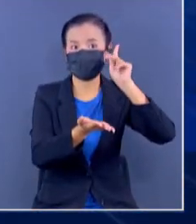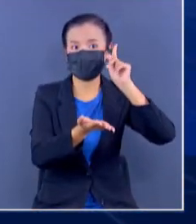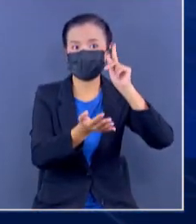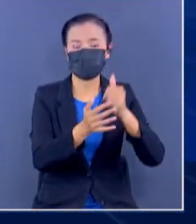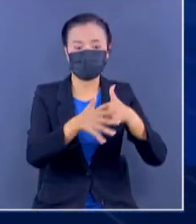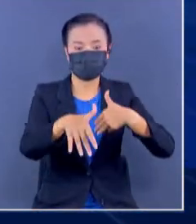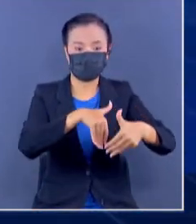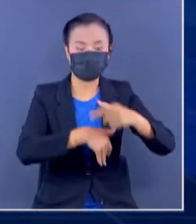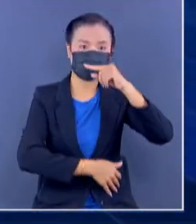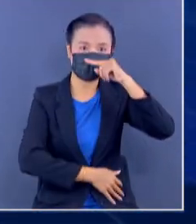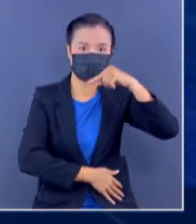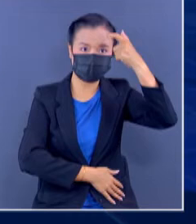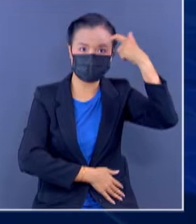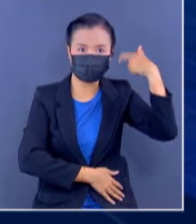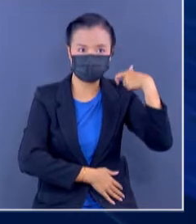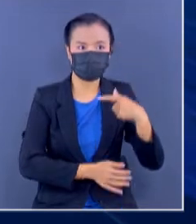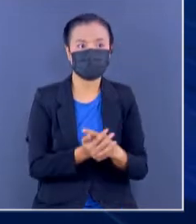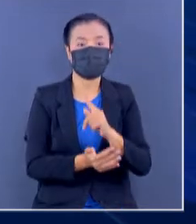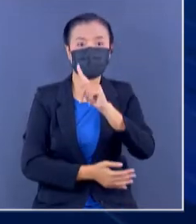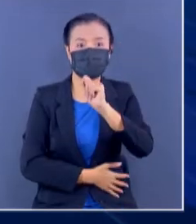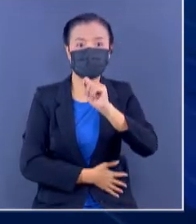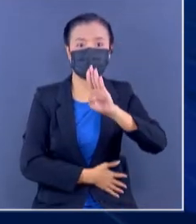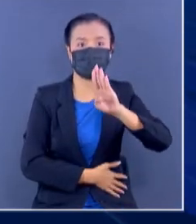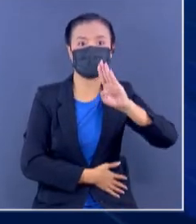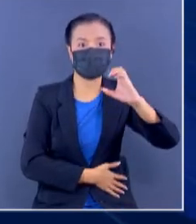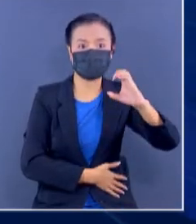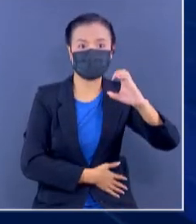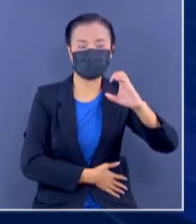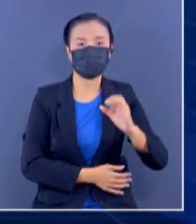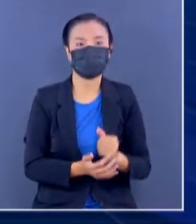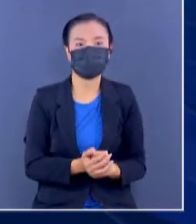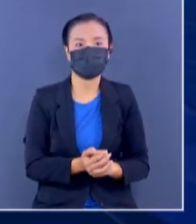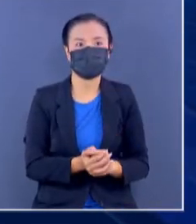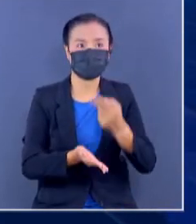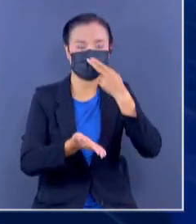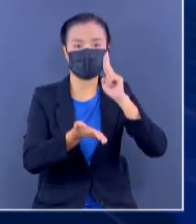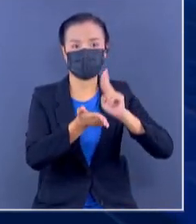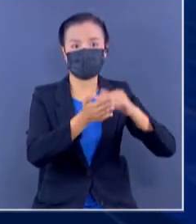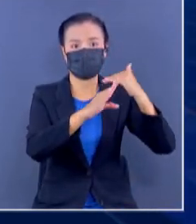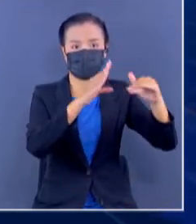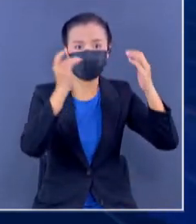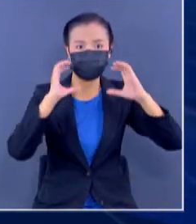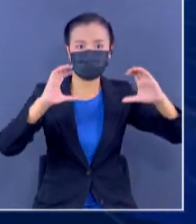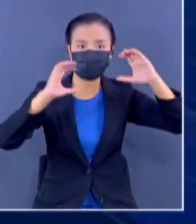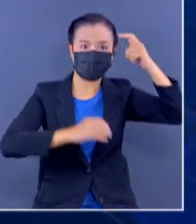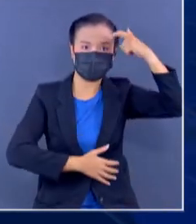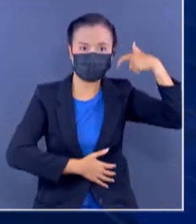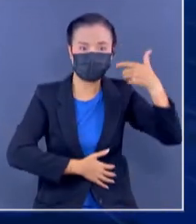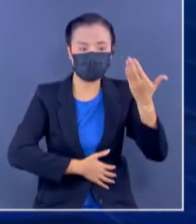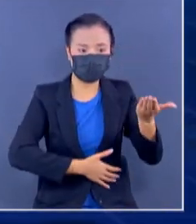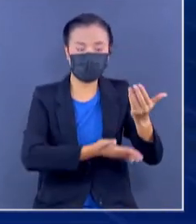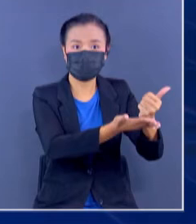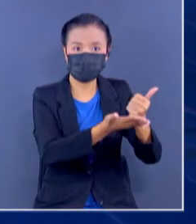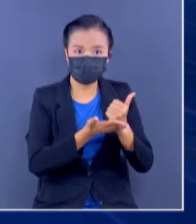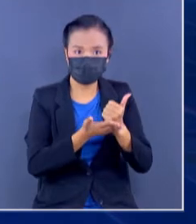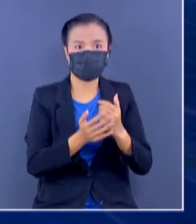องถิ่นไทยเมียนมาชื่อย่อเขาก็คือ TBC ประสานไปที่ TBC ทำหนังสือถึงทางการเมียนมาเพื่อขอความช่วยเหลือค่ะปั